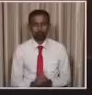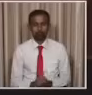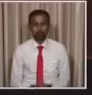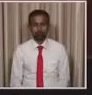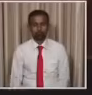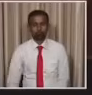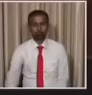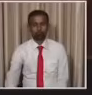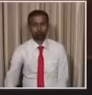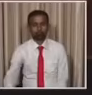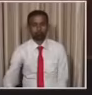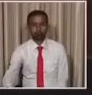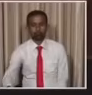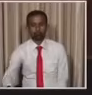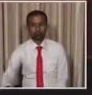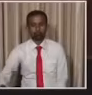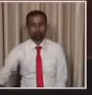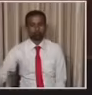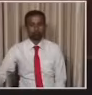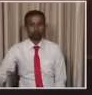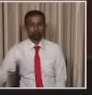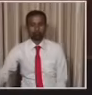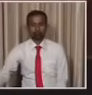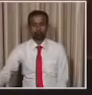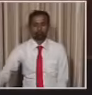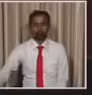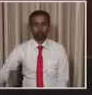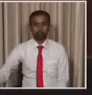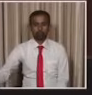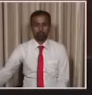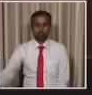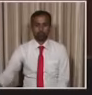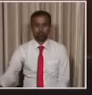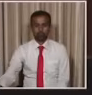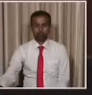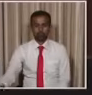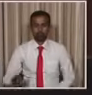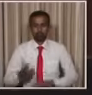ගරු මූලාසනාරූඪ මන්ත්‍රීතුමනි, අද දිනේ